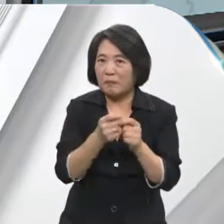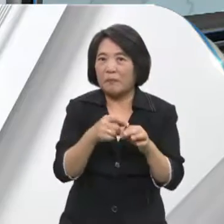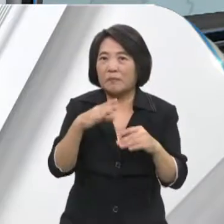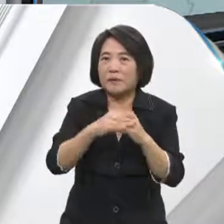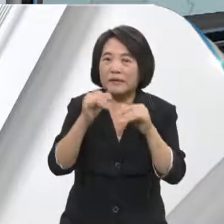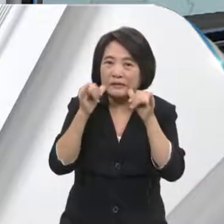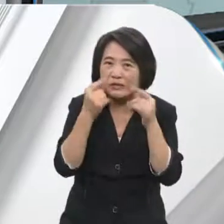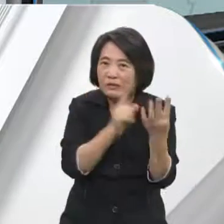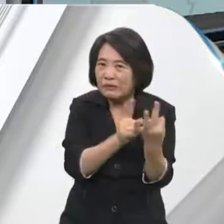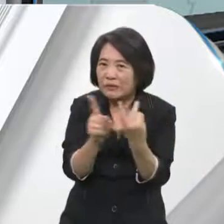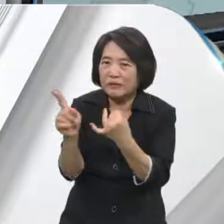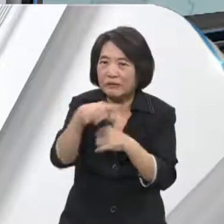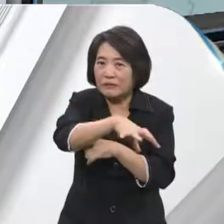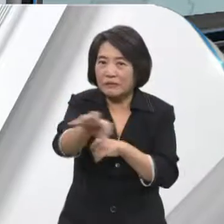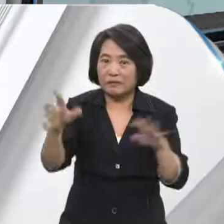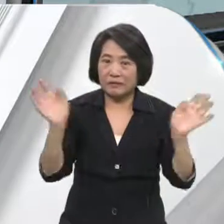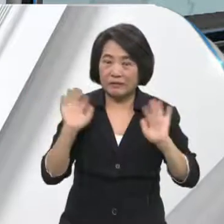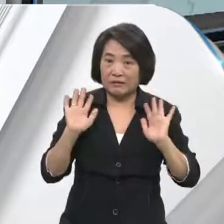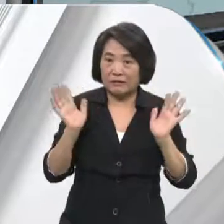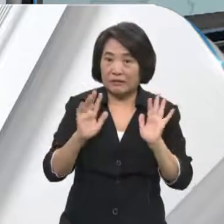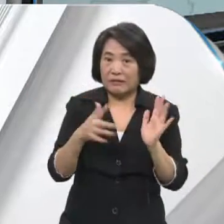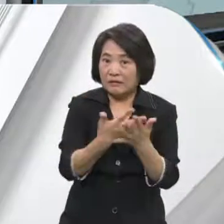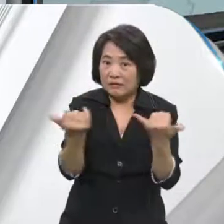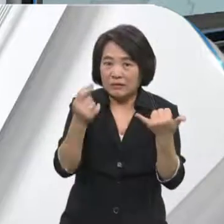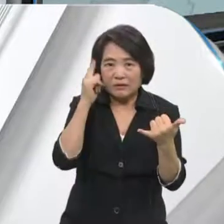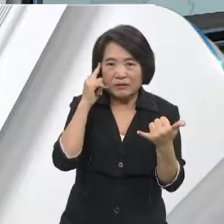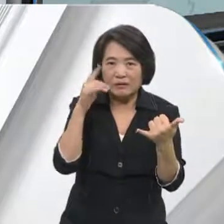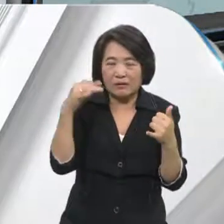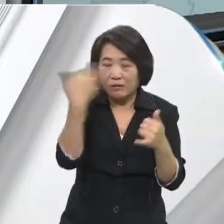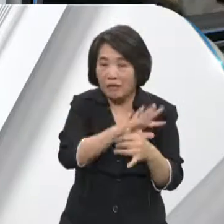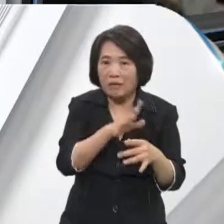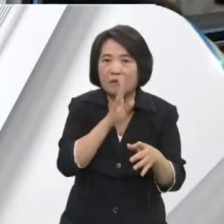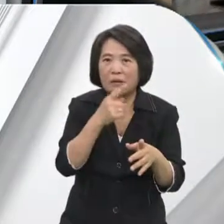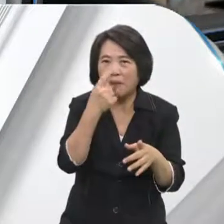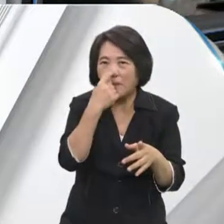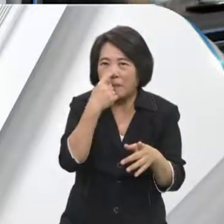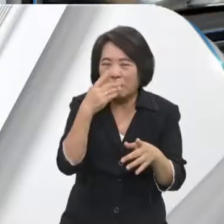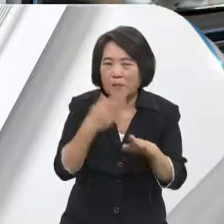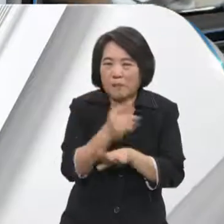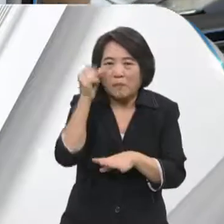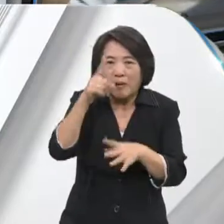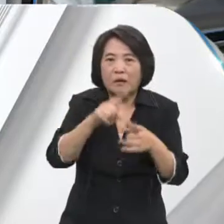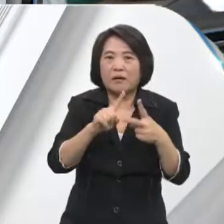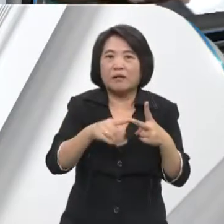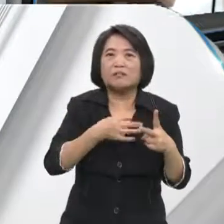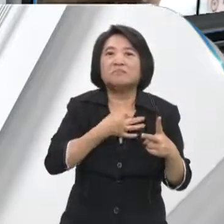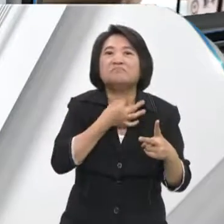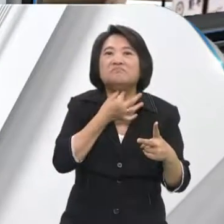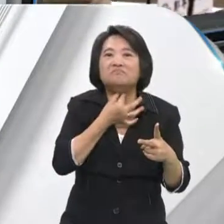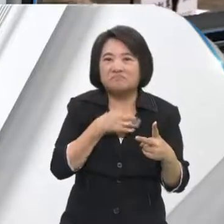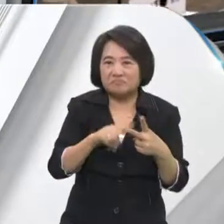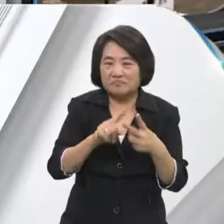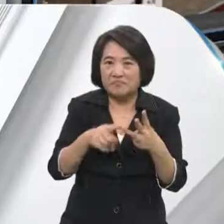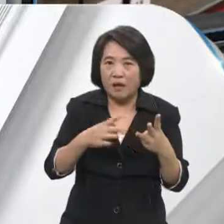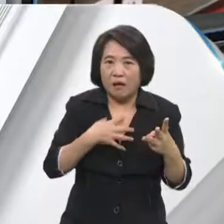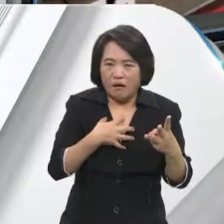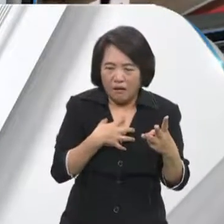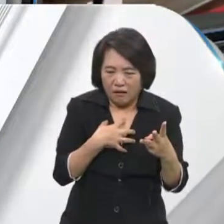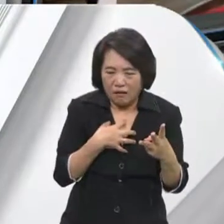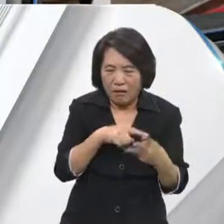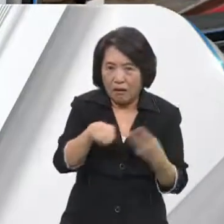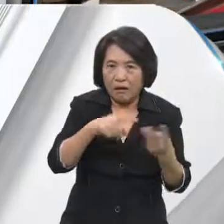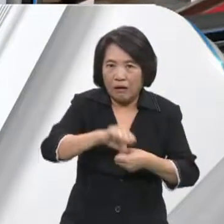料乡、台西乡、有东社乡的学生，记得把过敏性皮疹啦、机器感染，还有不合的